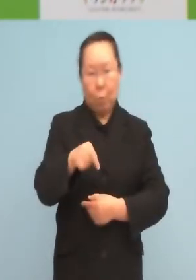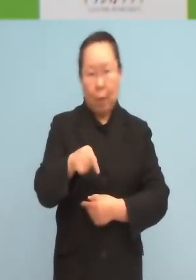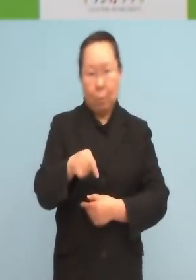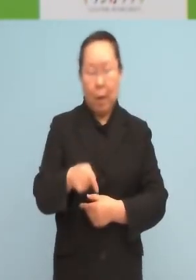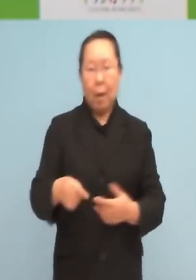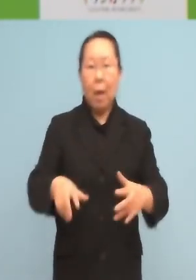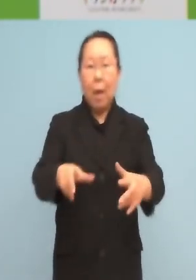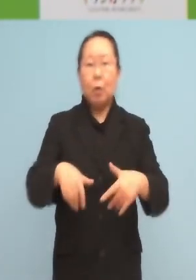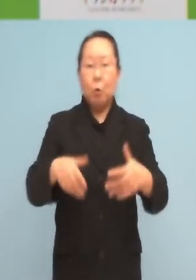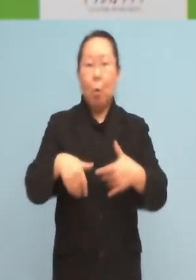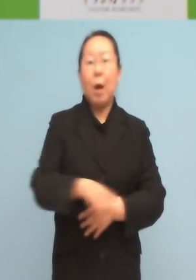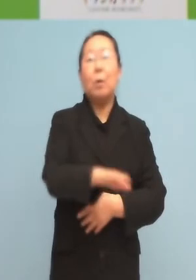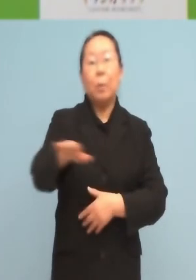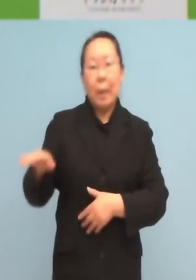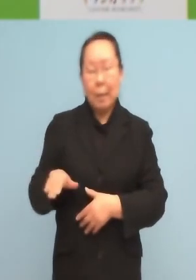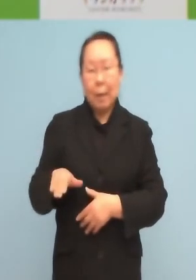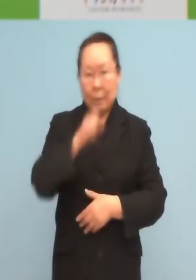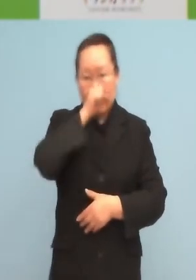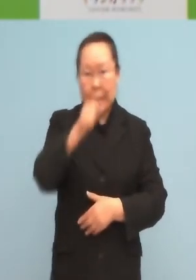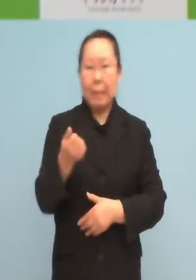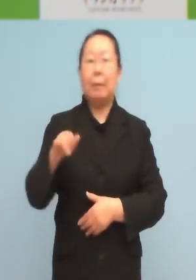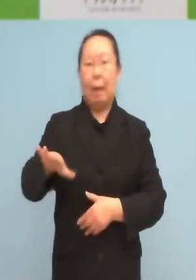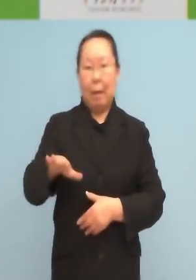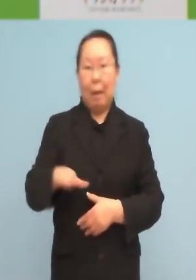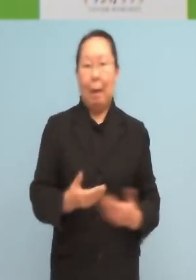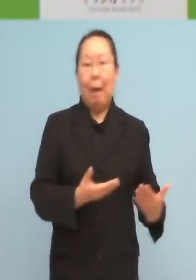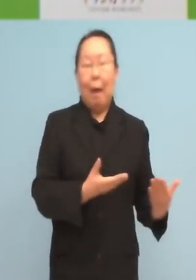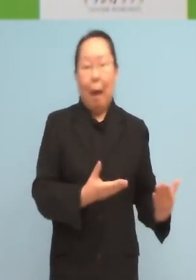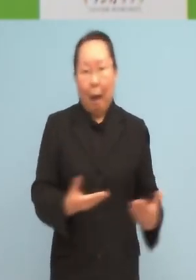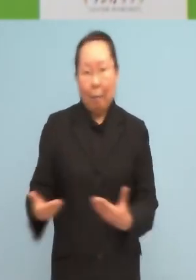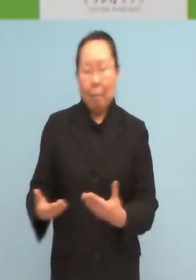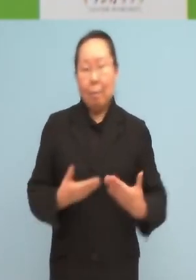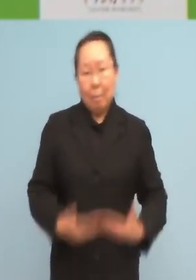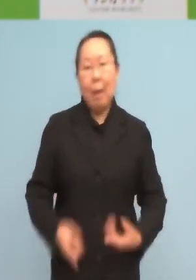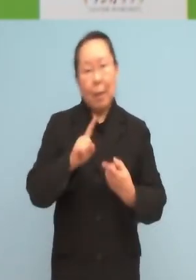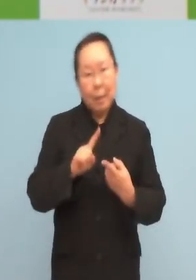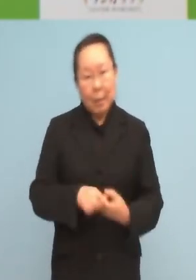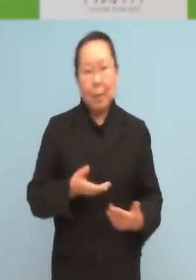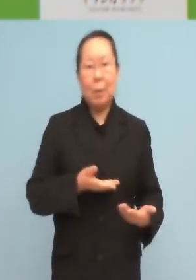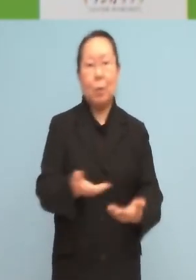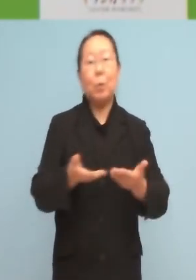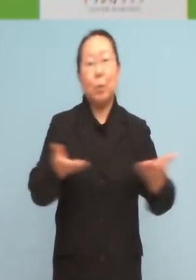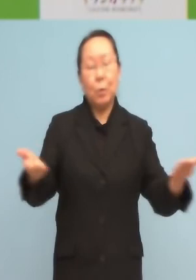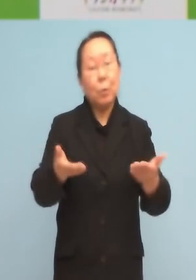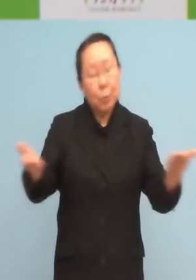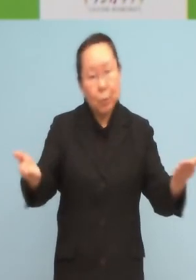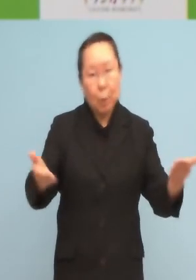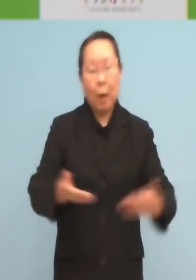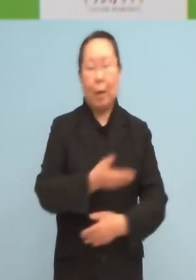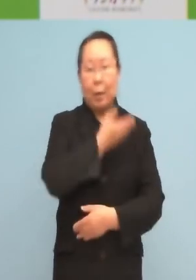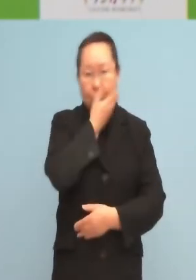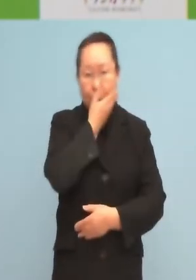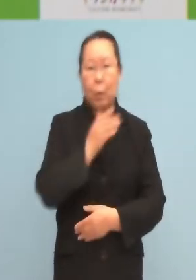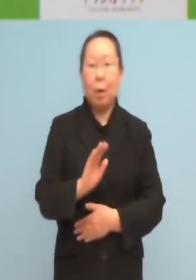する有料な種子の安定供給というのは大変重要なことでありまして、まあ、そういう中であ